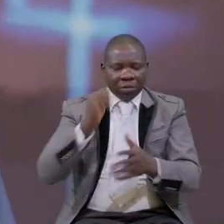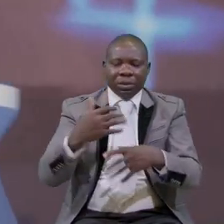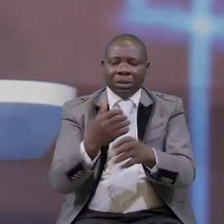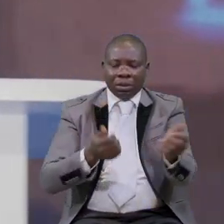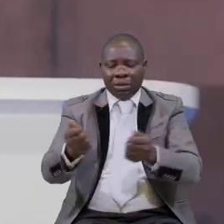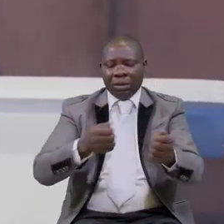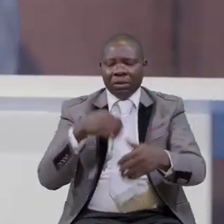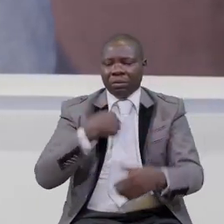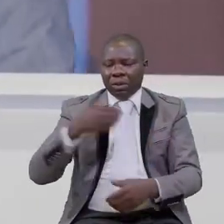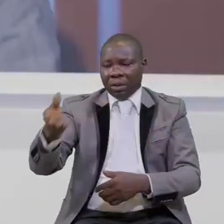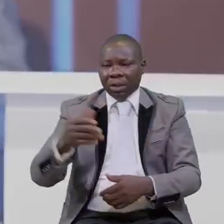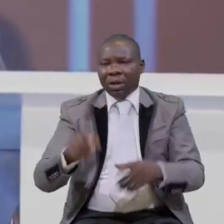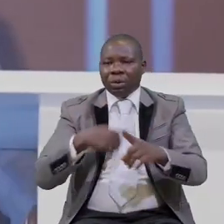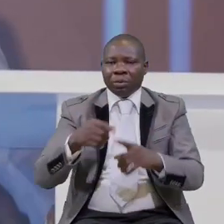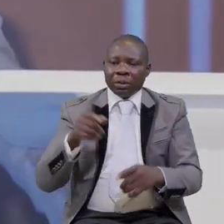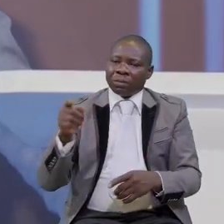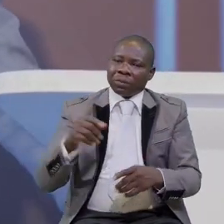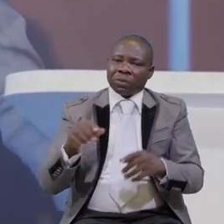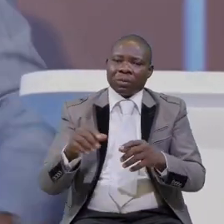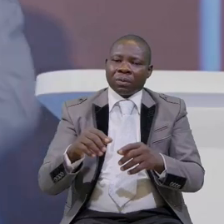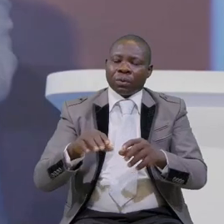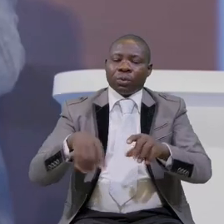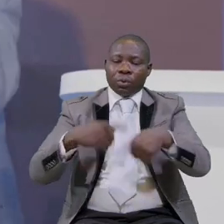quand elle est montée sur l'animal,